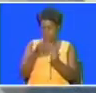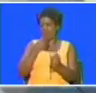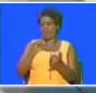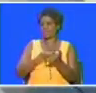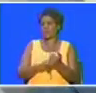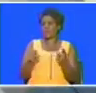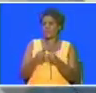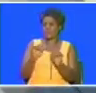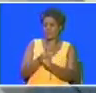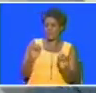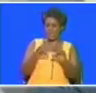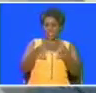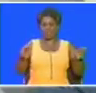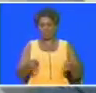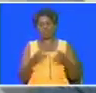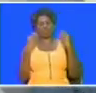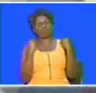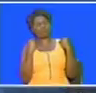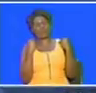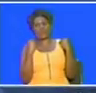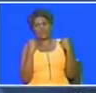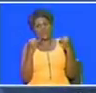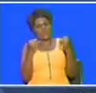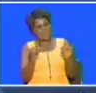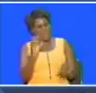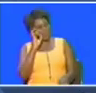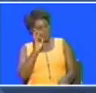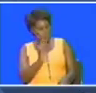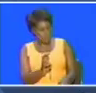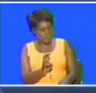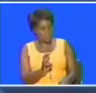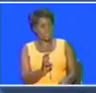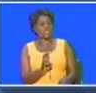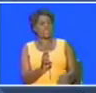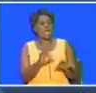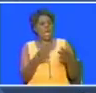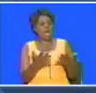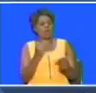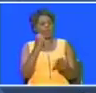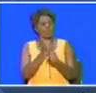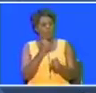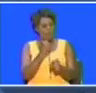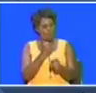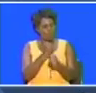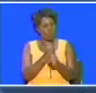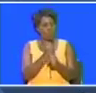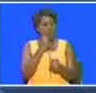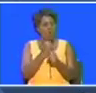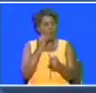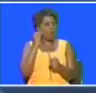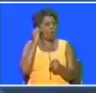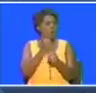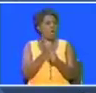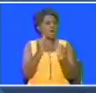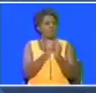wanaosha chumbani, mfanyikazi anafanyisha mtoto wako homework, jaribu uangalie mambo ya kufanyisha na mtoto wako. Usimwachie mfanyikazi wa nyumbani. Saa